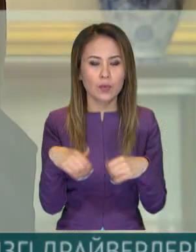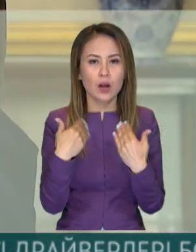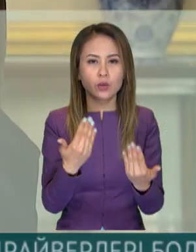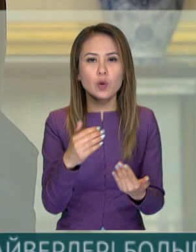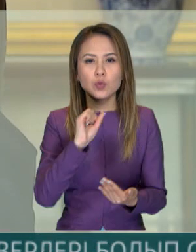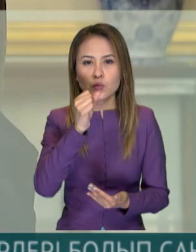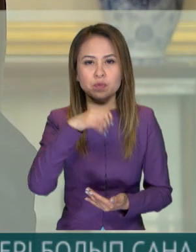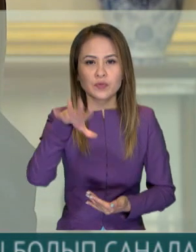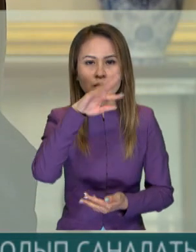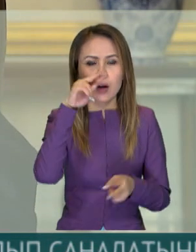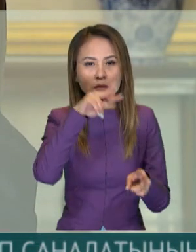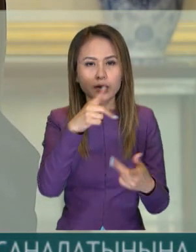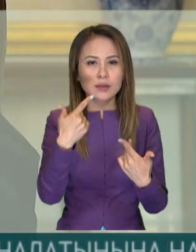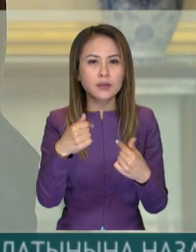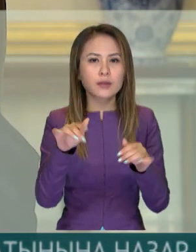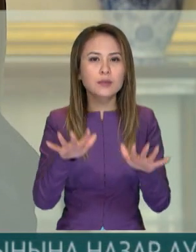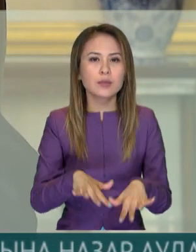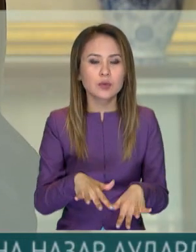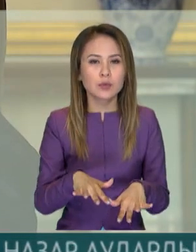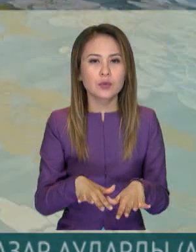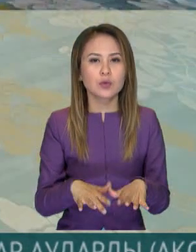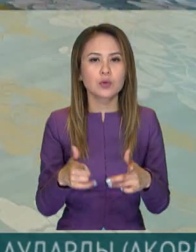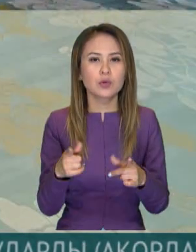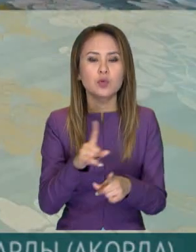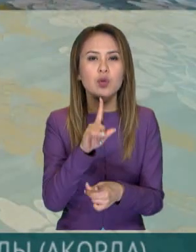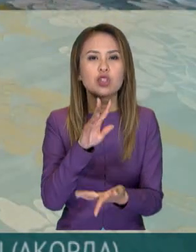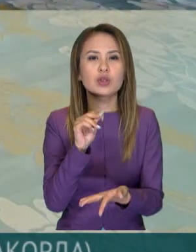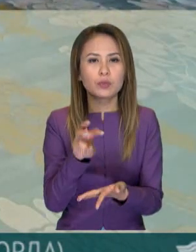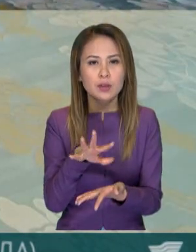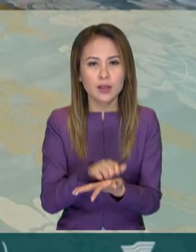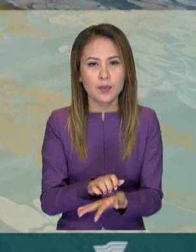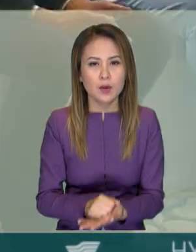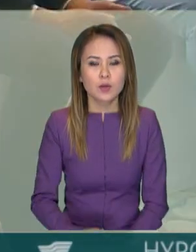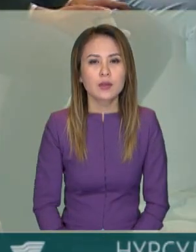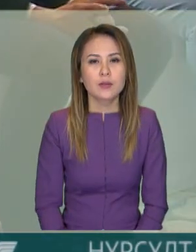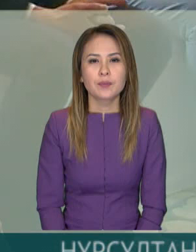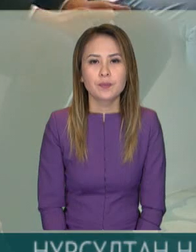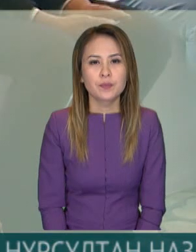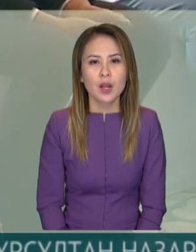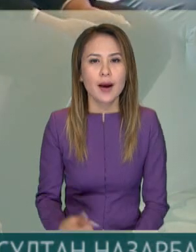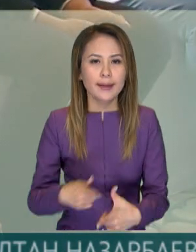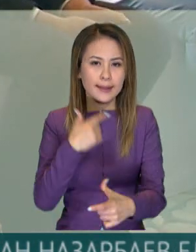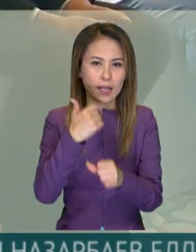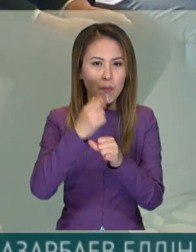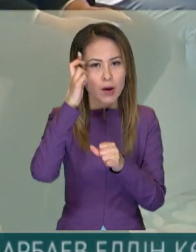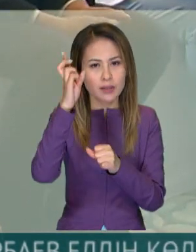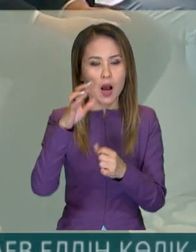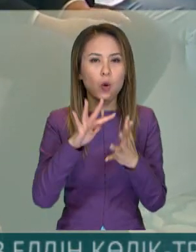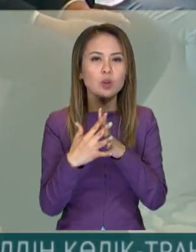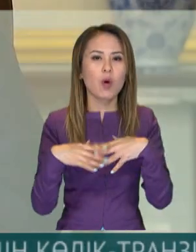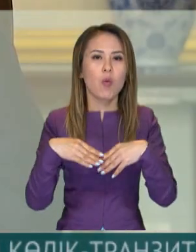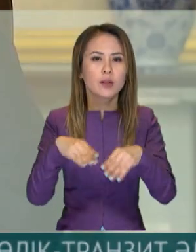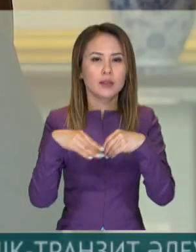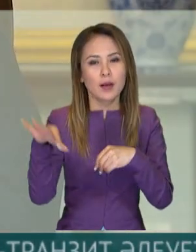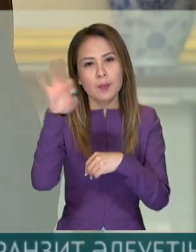журналистам, отследить, где они введены в строй, чем они там занимаются. Сондай-ақ елбасы ауыл шаруашылығы